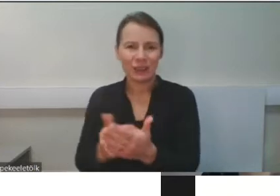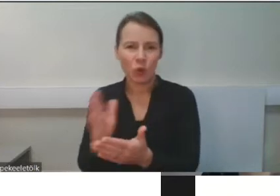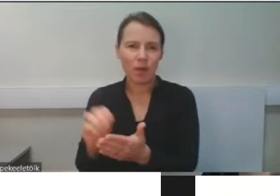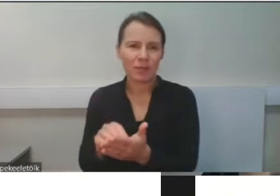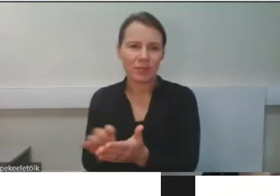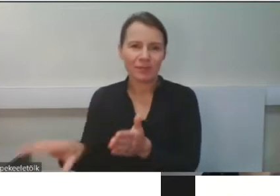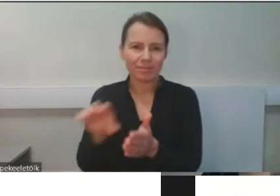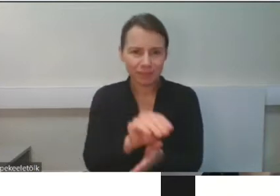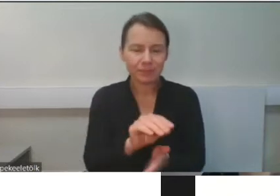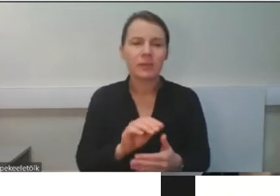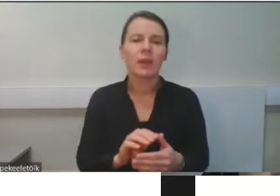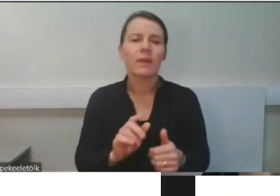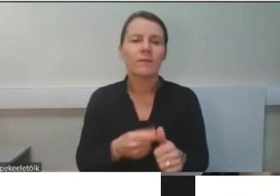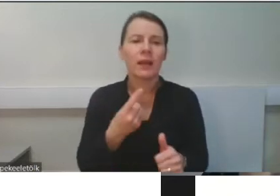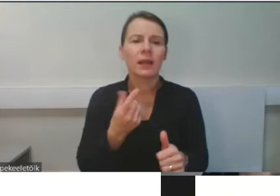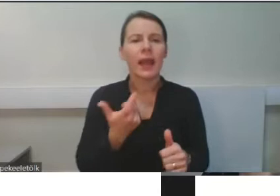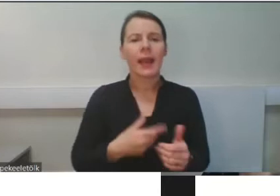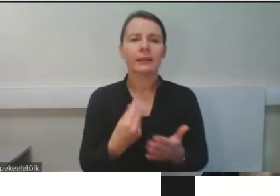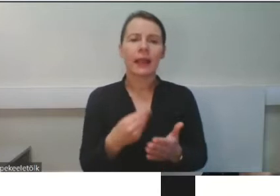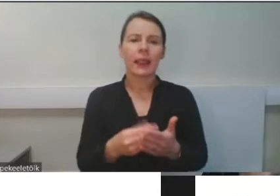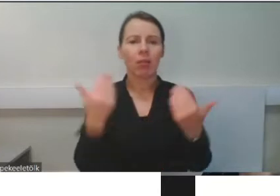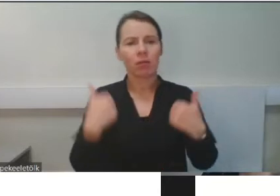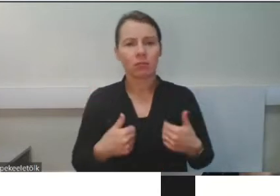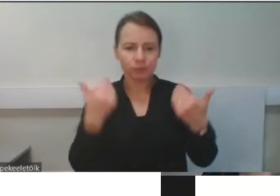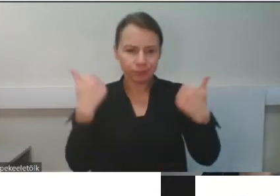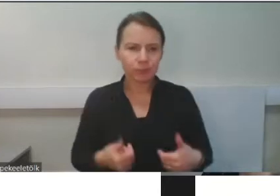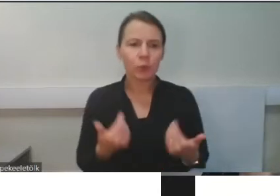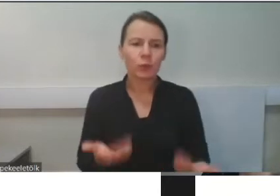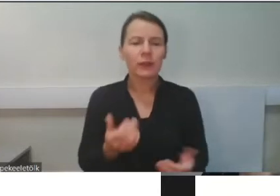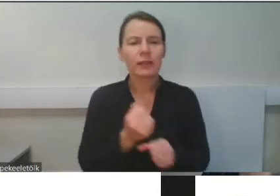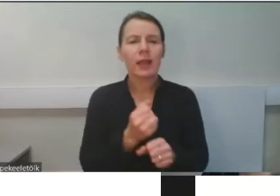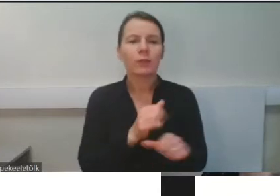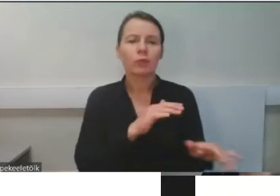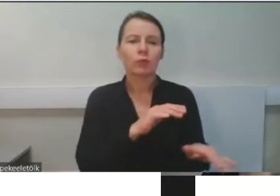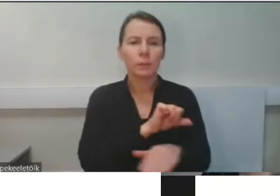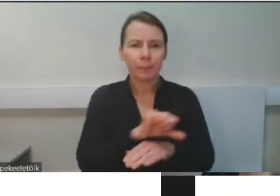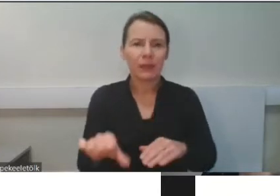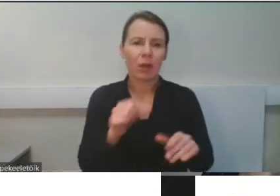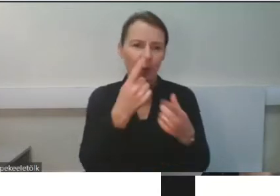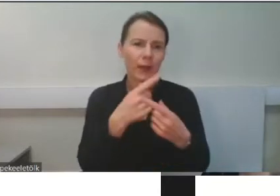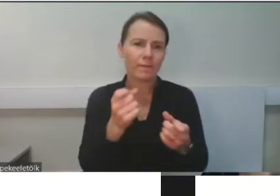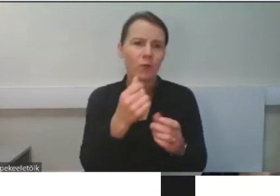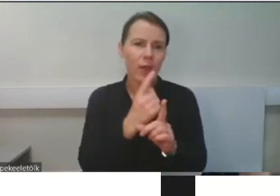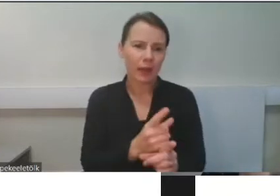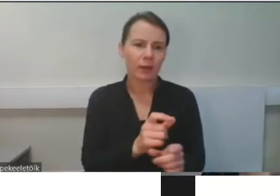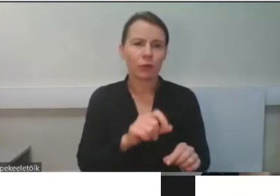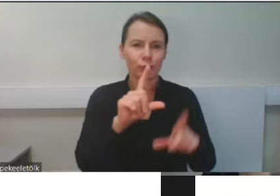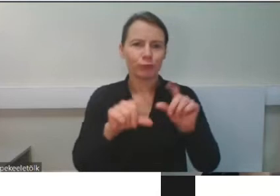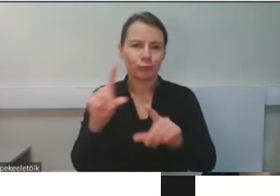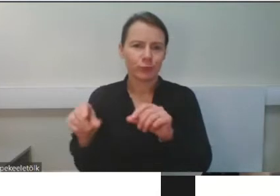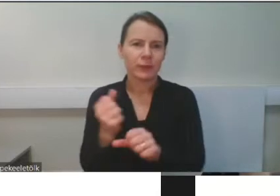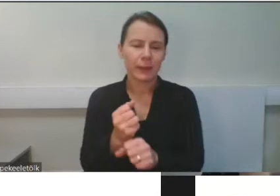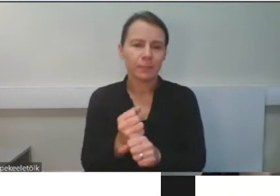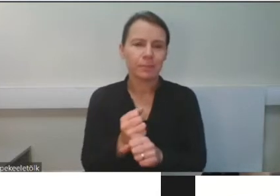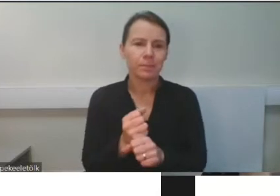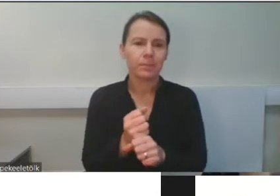sellise rahvusvahelise määratluse järgi ja valdav enamus nendest on ka siis Töötukassas arvel , aga on ka neid , kes siis Töötukassas ei